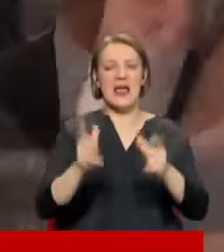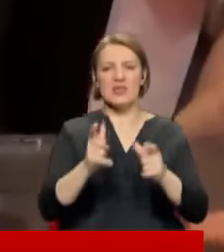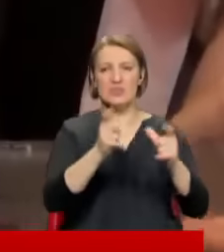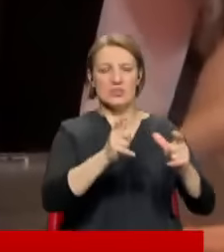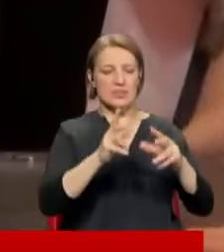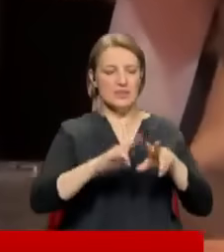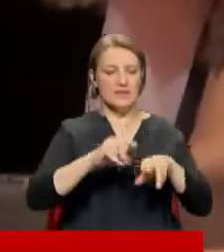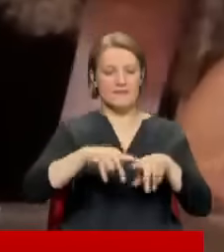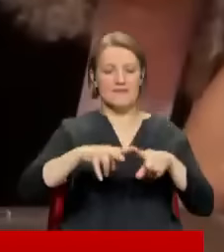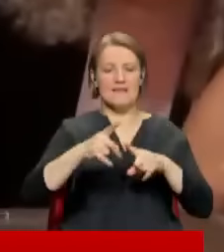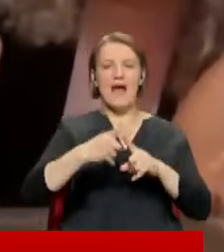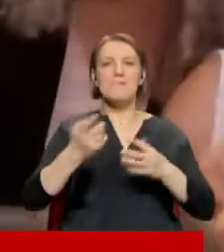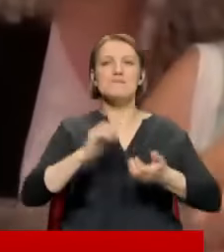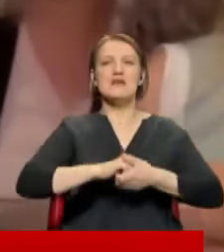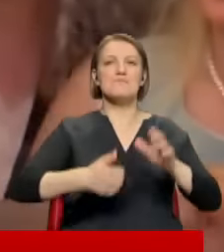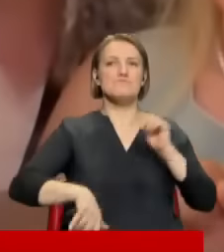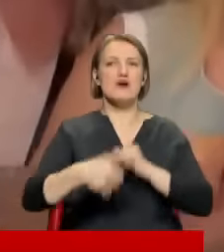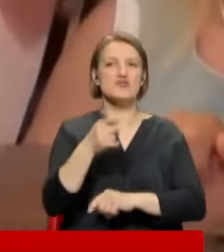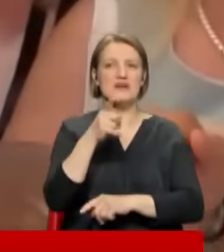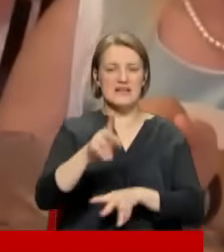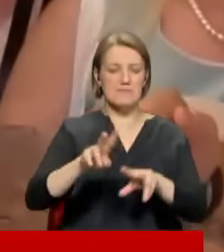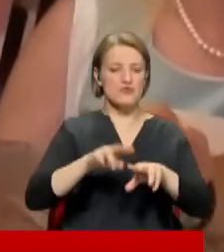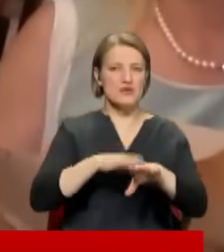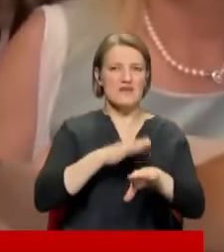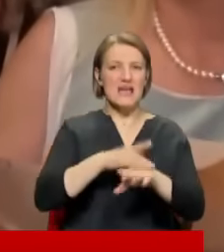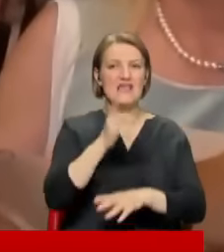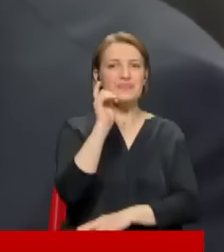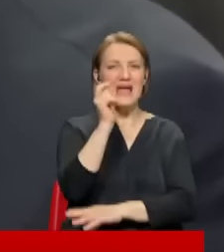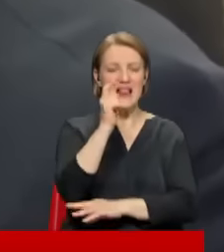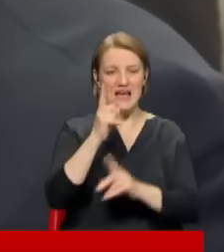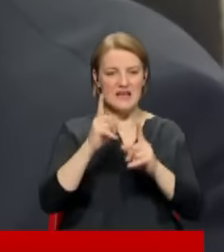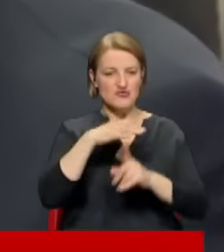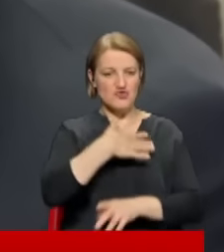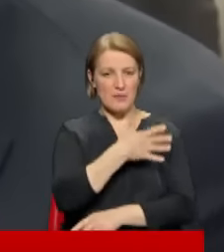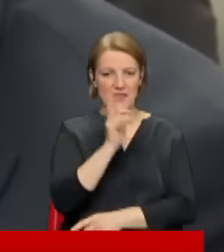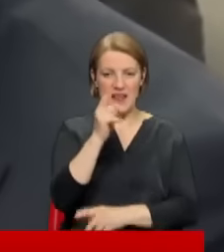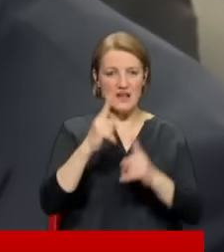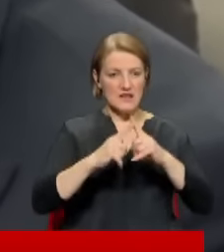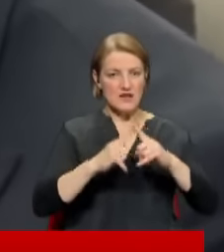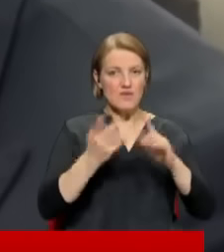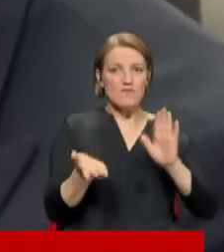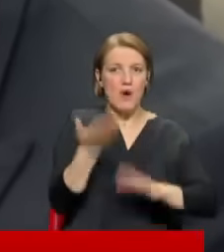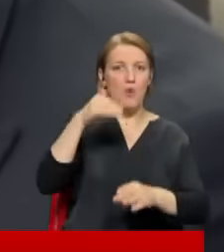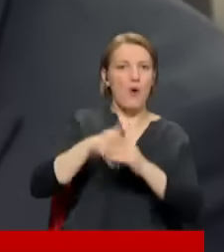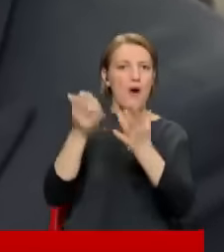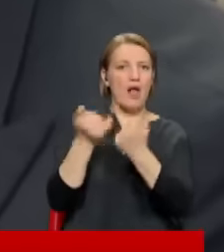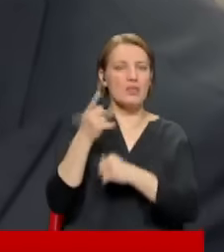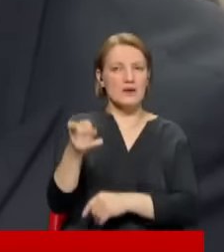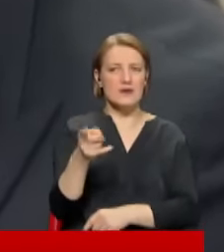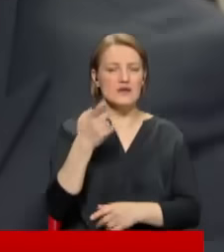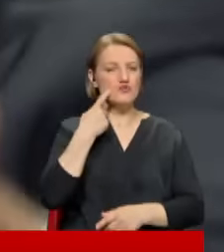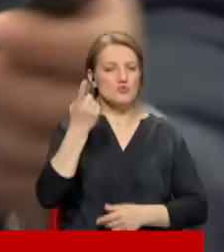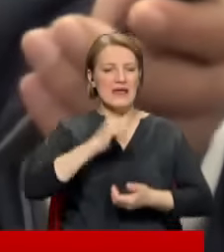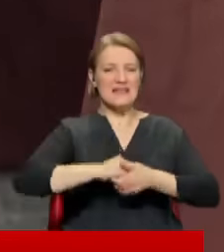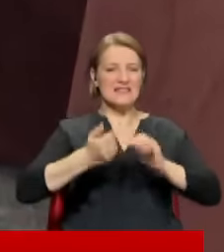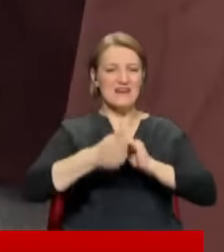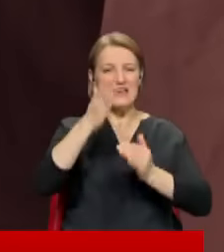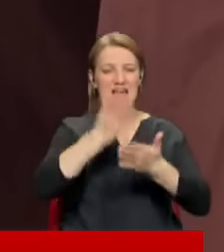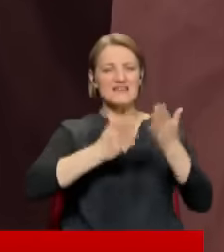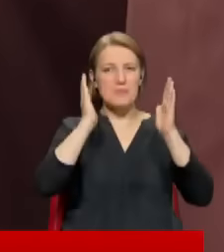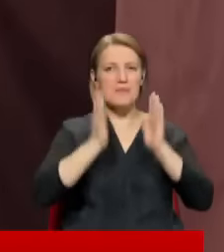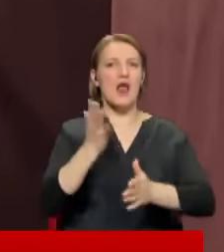oldu. Yavaş'ın CHP'li delege sayısından daha fazla oy alması, AK Partili adayınsa Cumhur İttifakı delegelerinin yarısının dahi